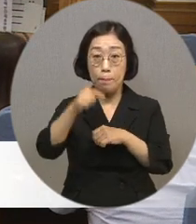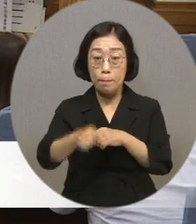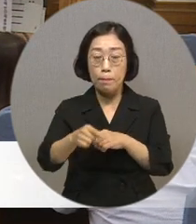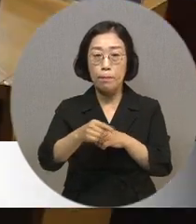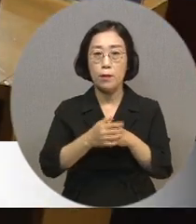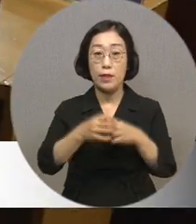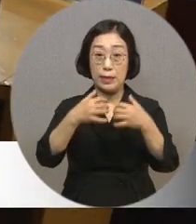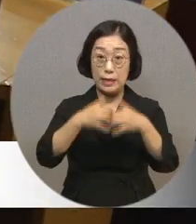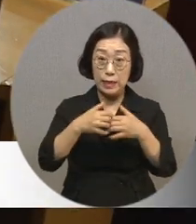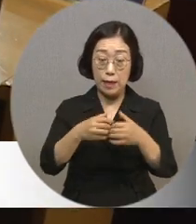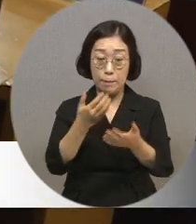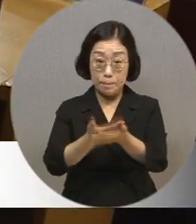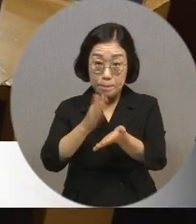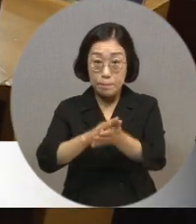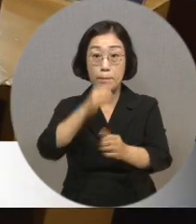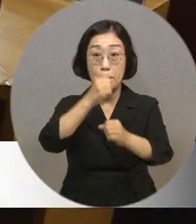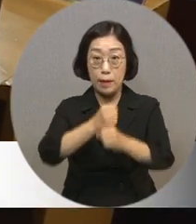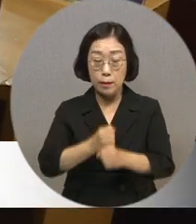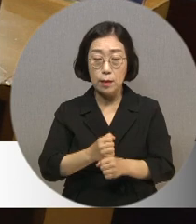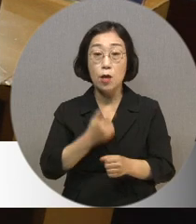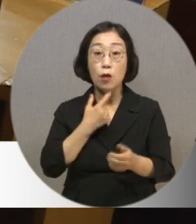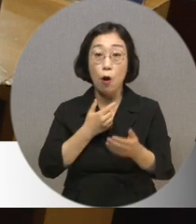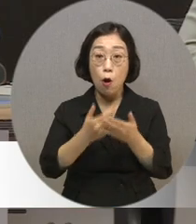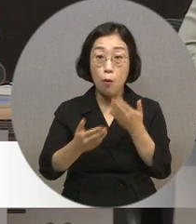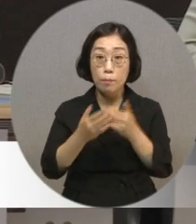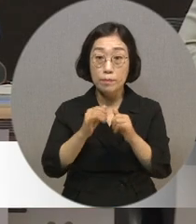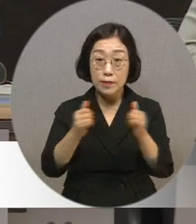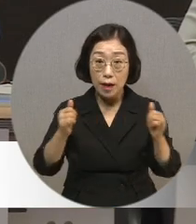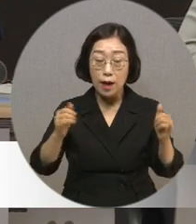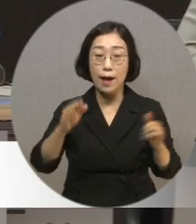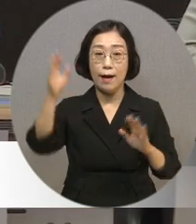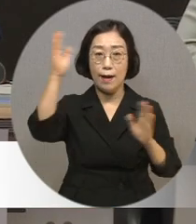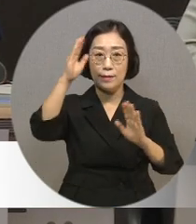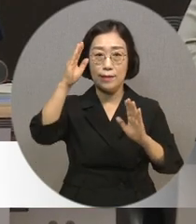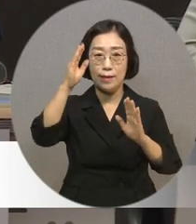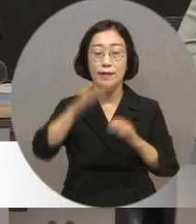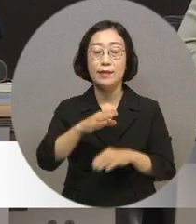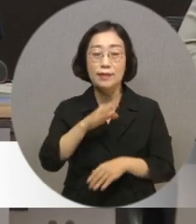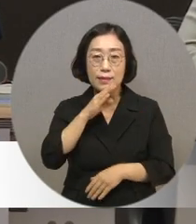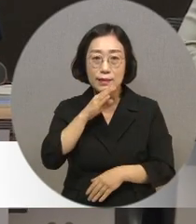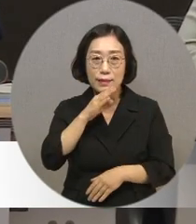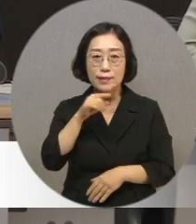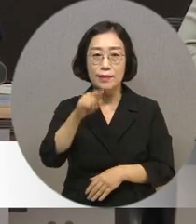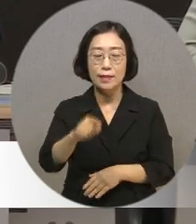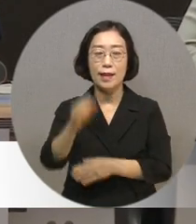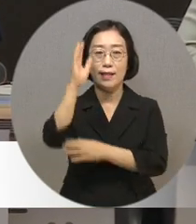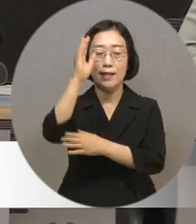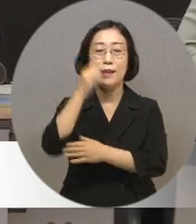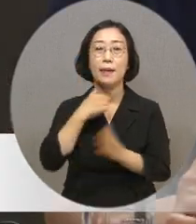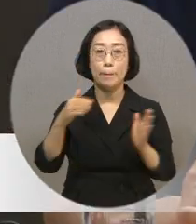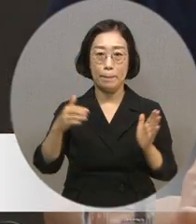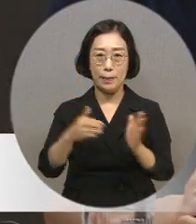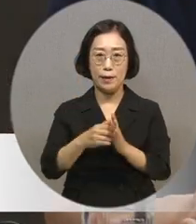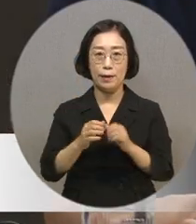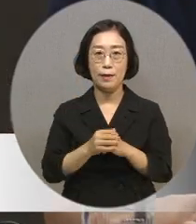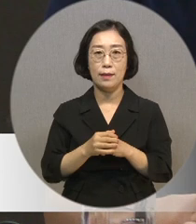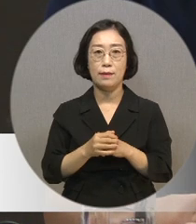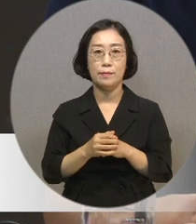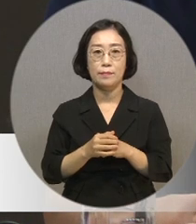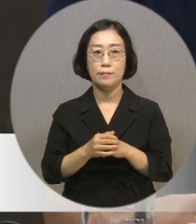동력보조장치를 통해 이동성 향상을 경험한 휠체어 사용 학생이 직접 발표자로 참여하기도 했습니다.